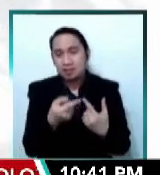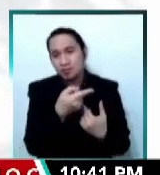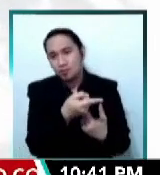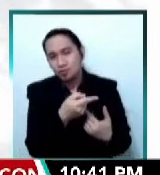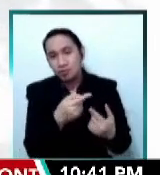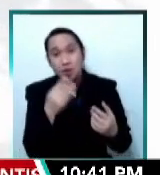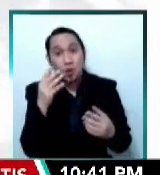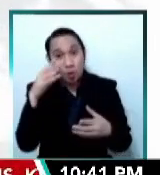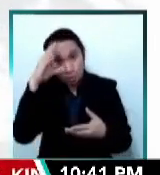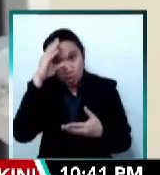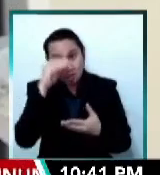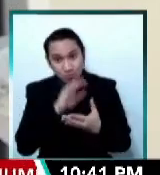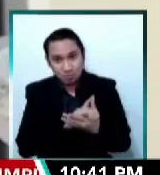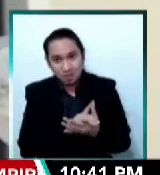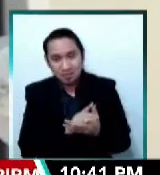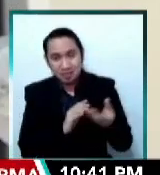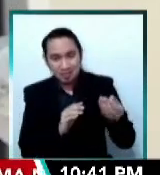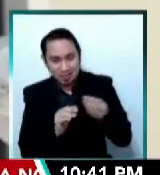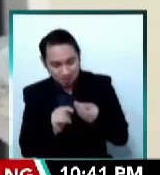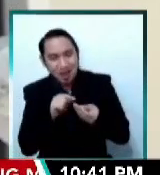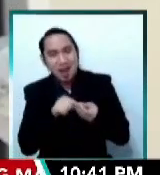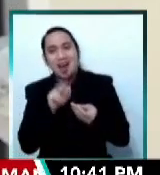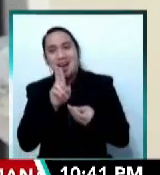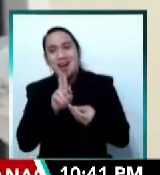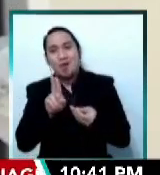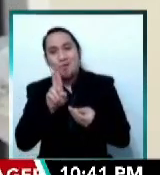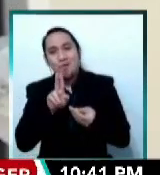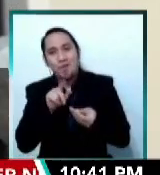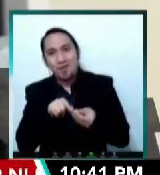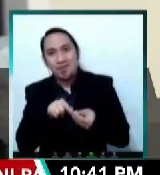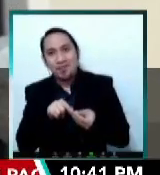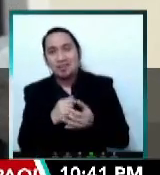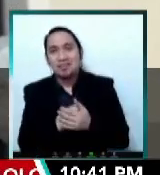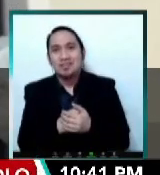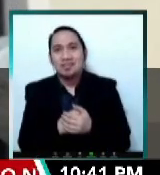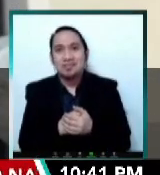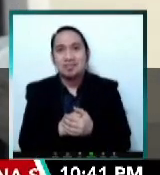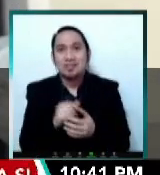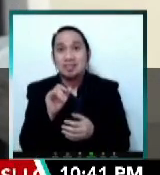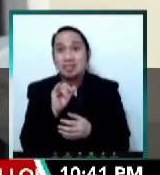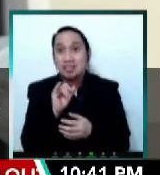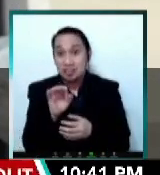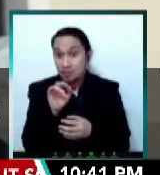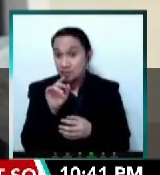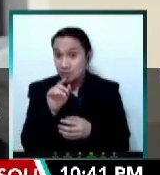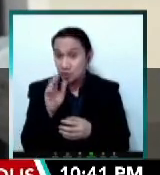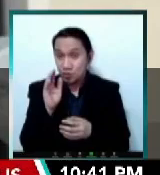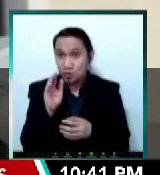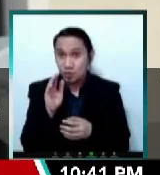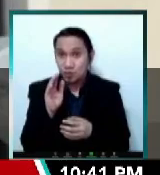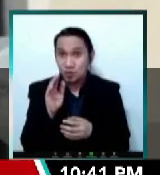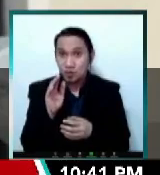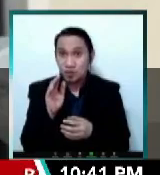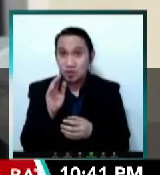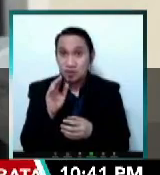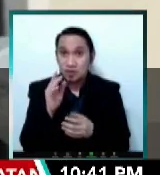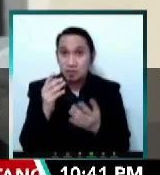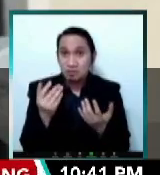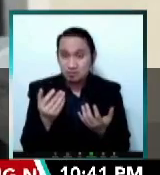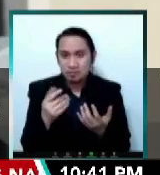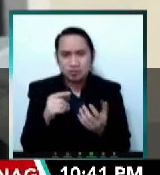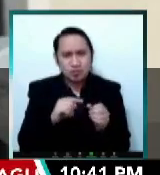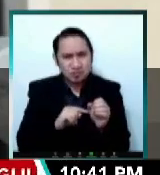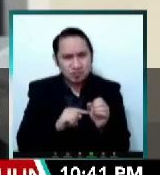niya. It's always that first step that's difficult. But if you know, if you do that, if you take that first step, baka